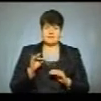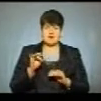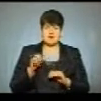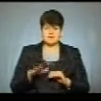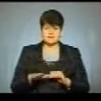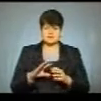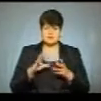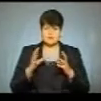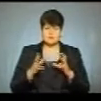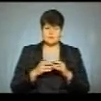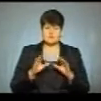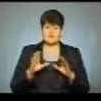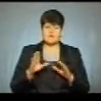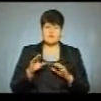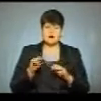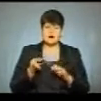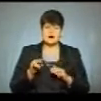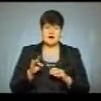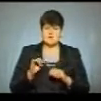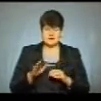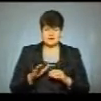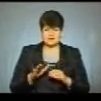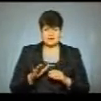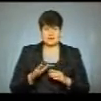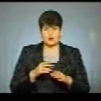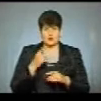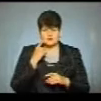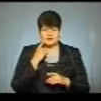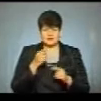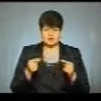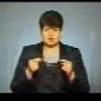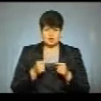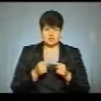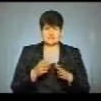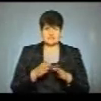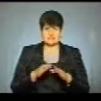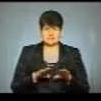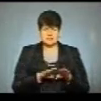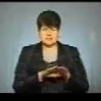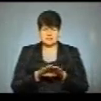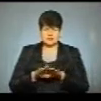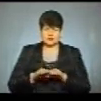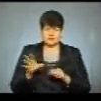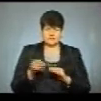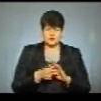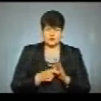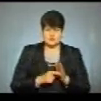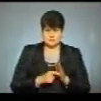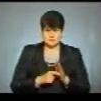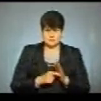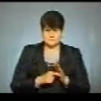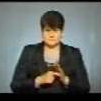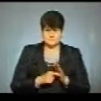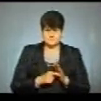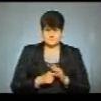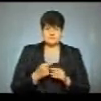комплекс справ, в які оцінювалися чіткість виконання, синхронність виконання всього класу.